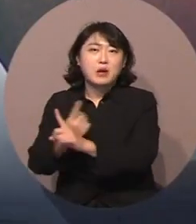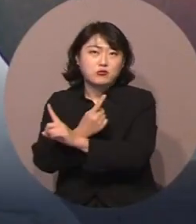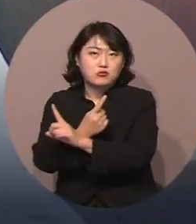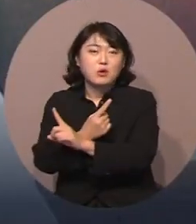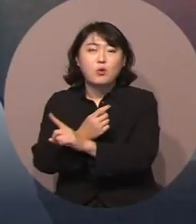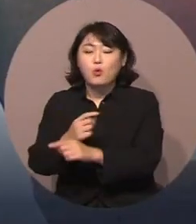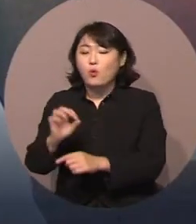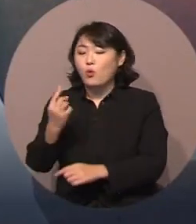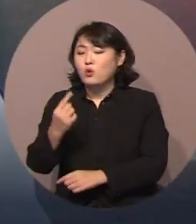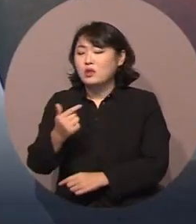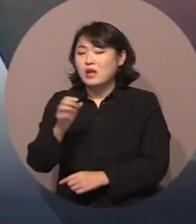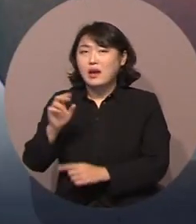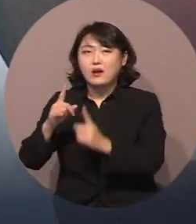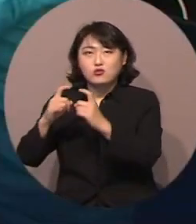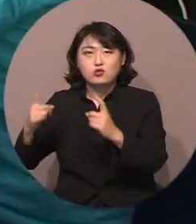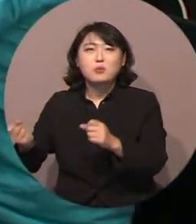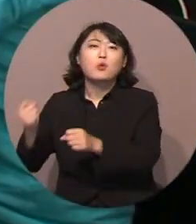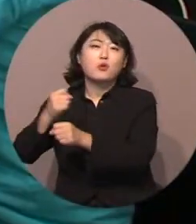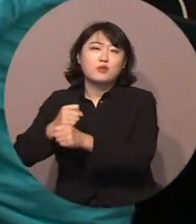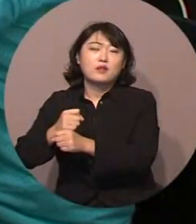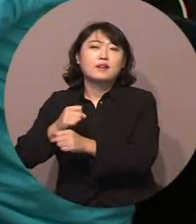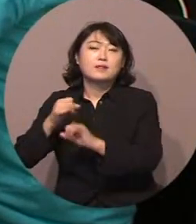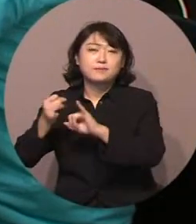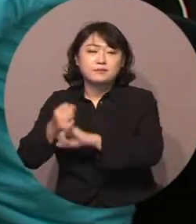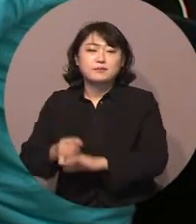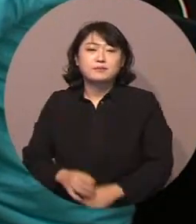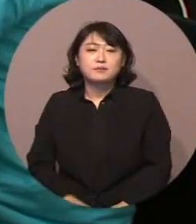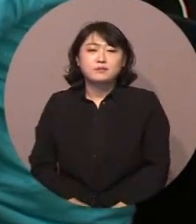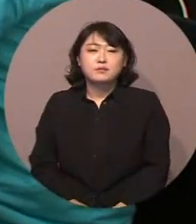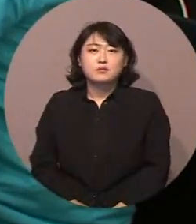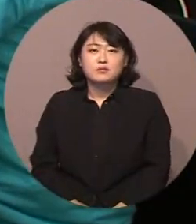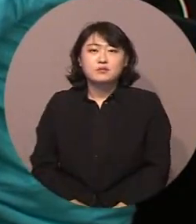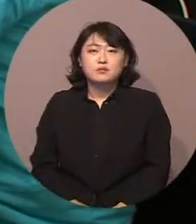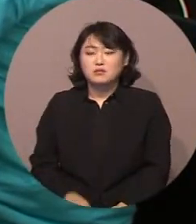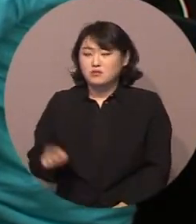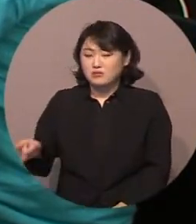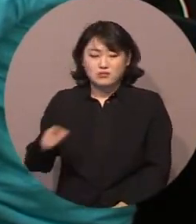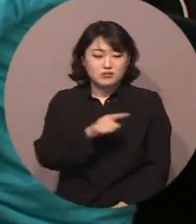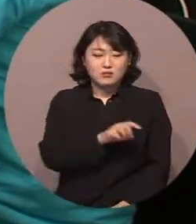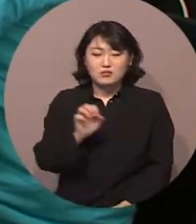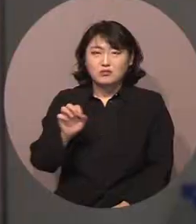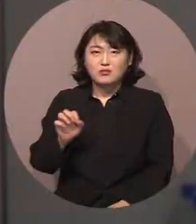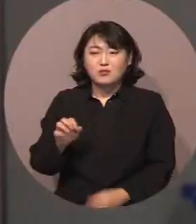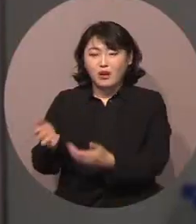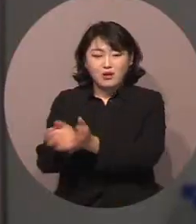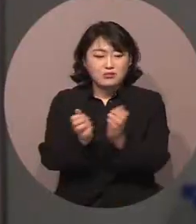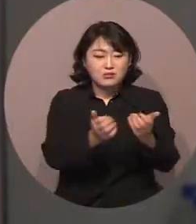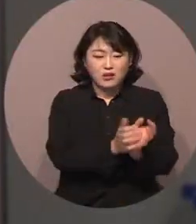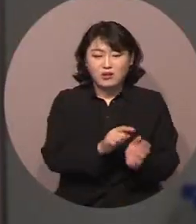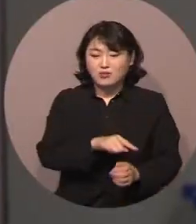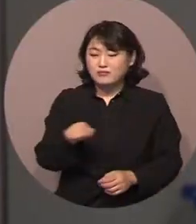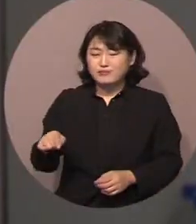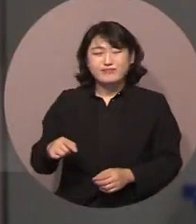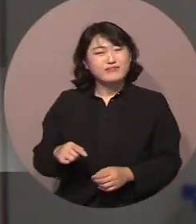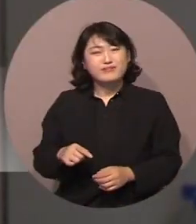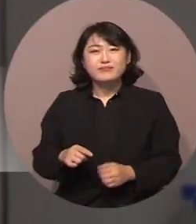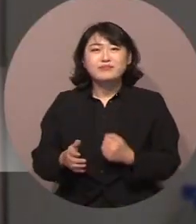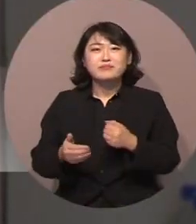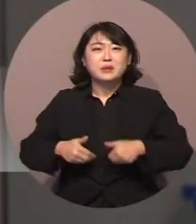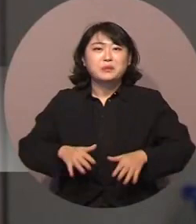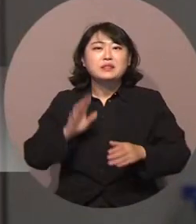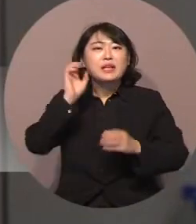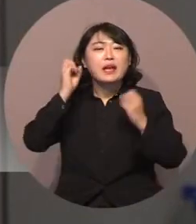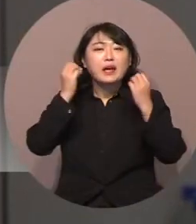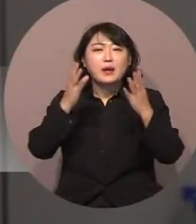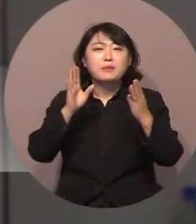행궁을 복원시키는 것을 양당 중심에 구태정치 청산이 시급하다며 출사표를 던진 새로운